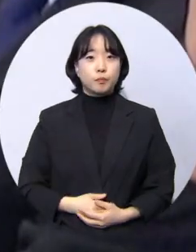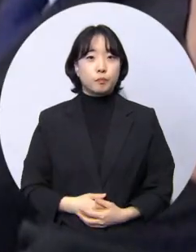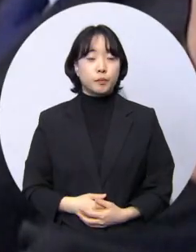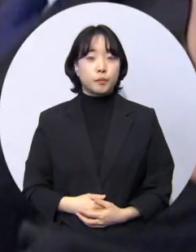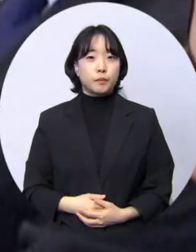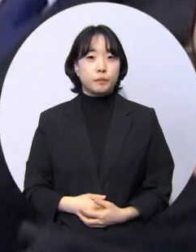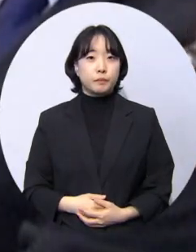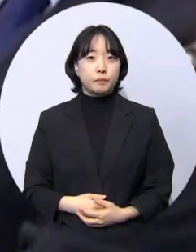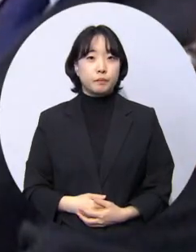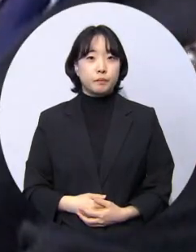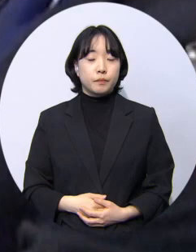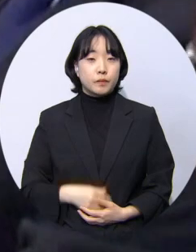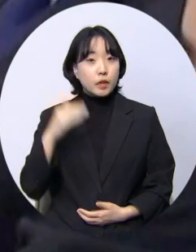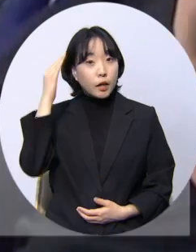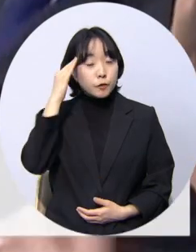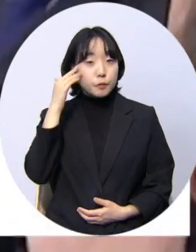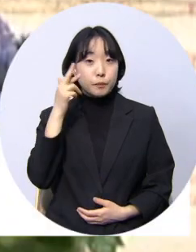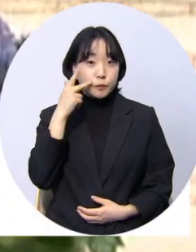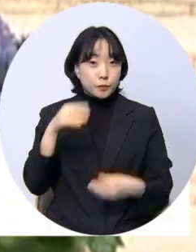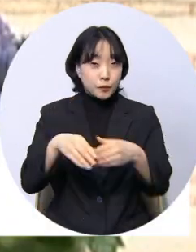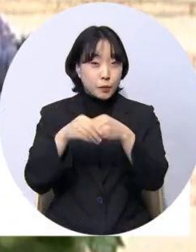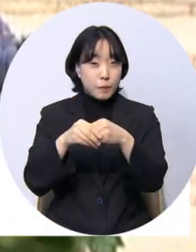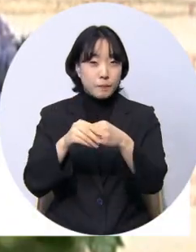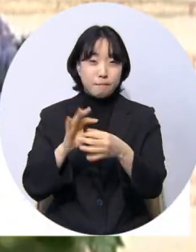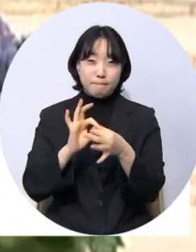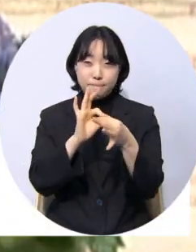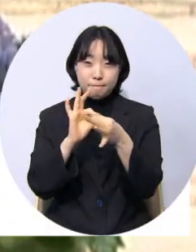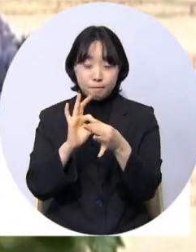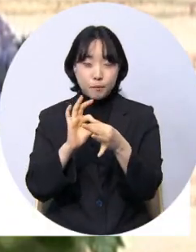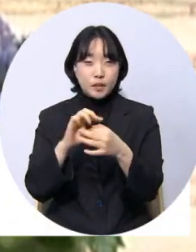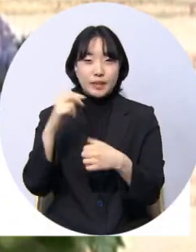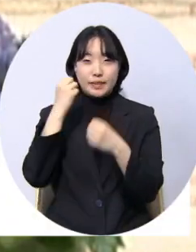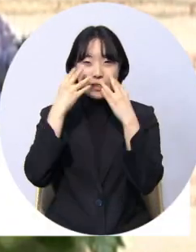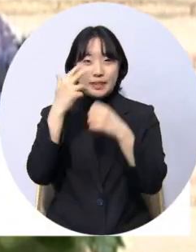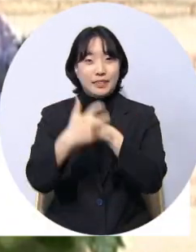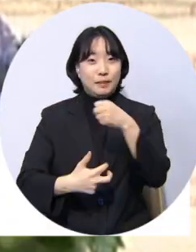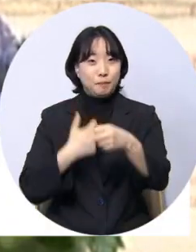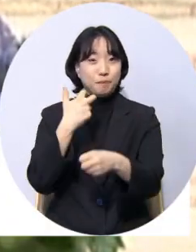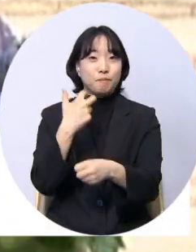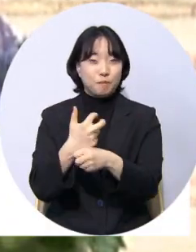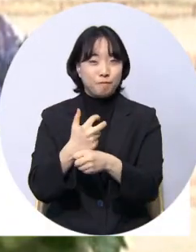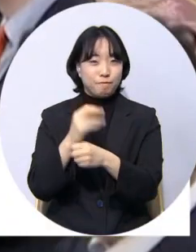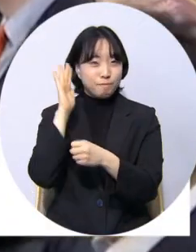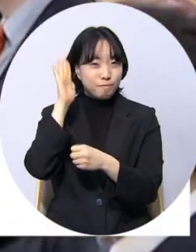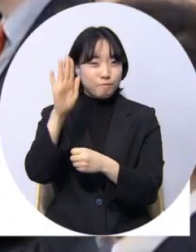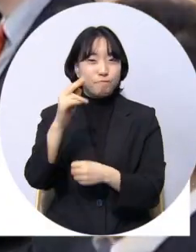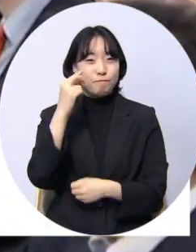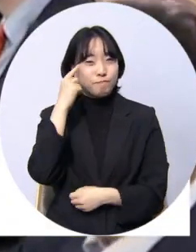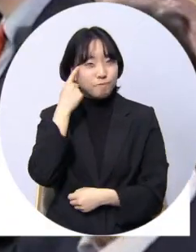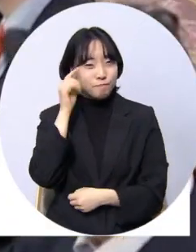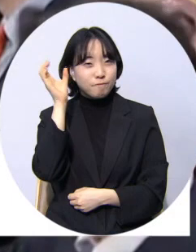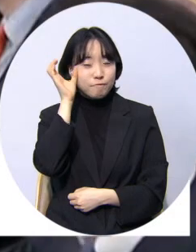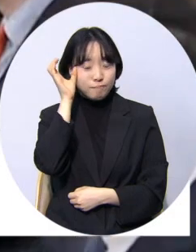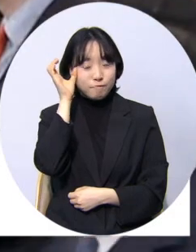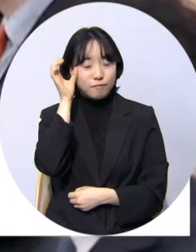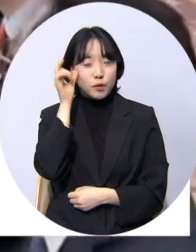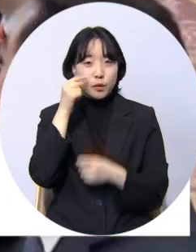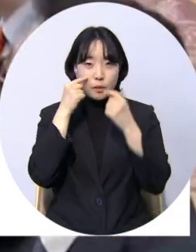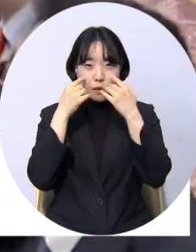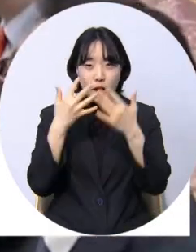양측은 한미동맹이 새로운 70년을 맞이하는 올해 미래로 전진하는 행동하는 한미동맹 비전을 구현한다고